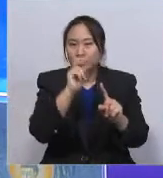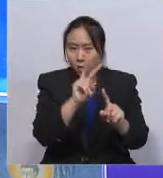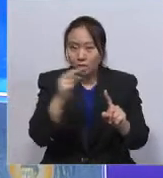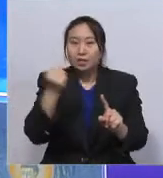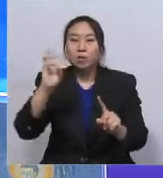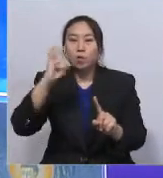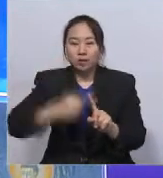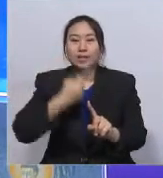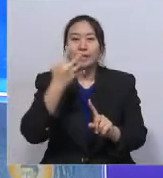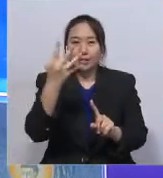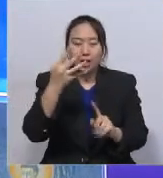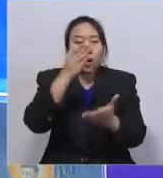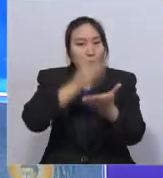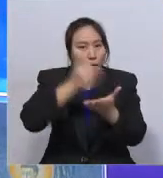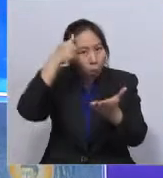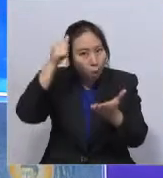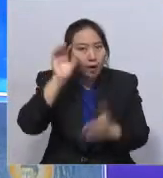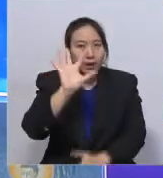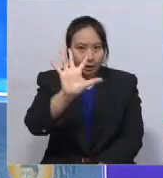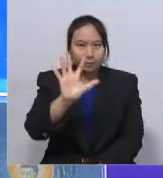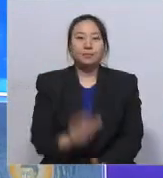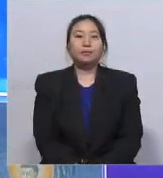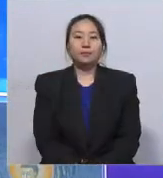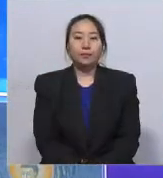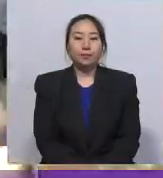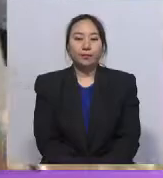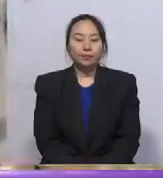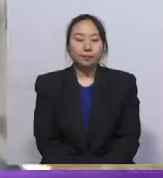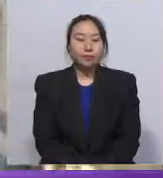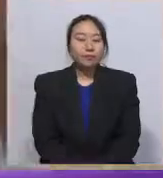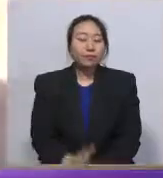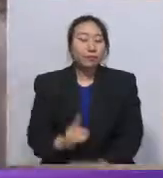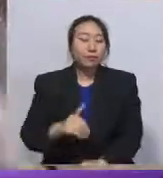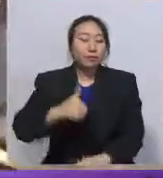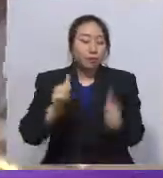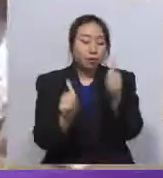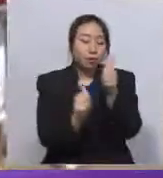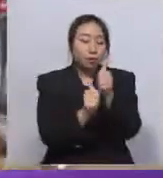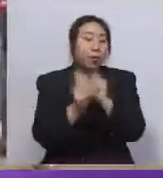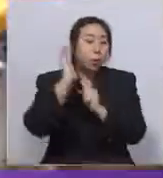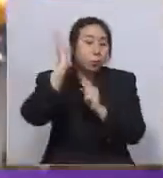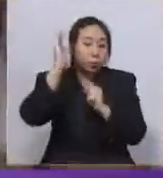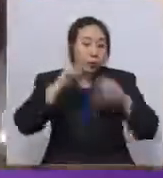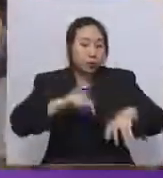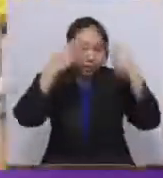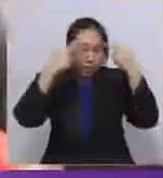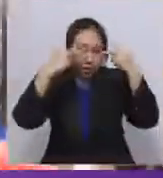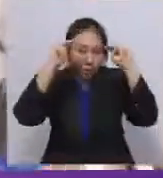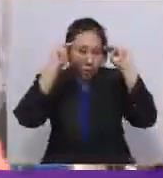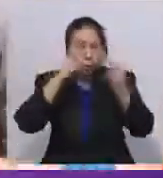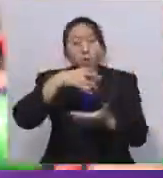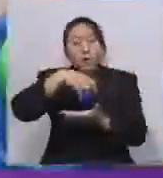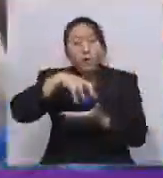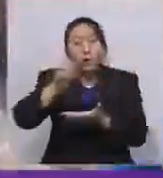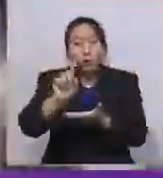16เมษายนรวมหยุดติดต่อกัน5วันค่ะพันเอกอธิสิทธิ์ชัยนุวัฒน์ผู้ช่วยโฆษกประจำสำนักนายกรัฐมนตรีได้